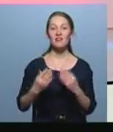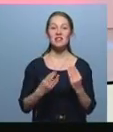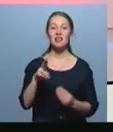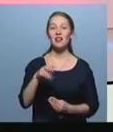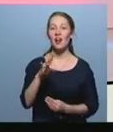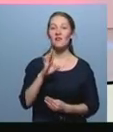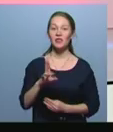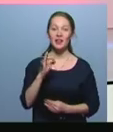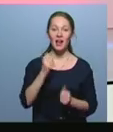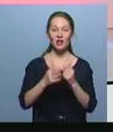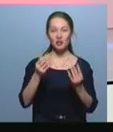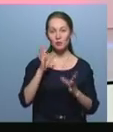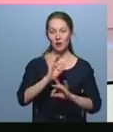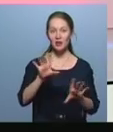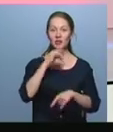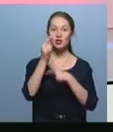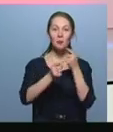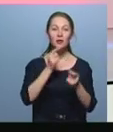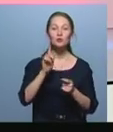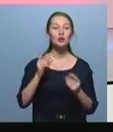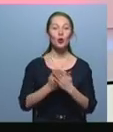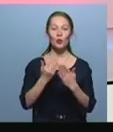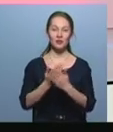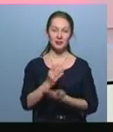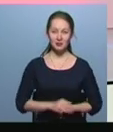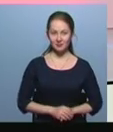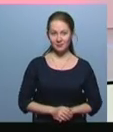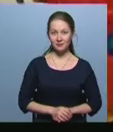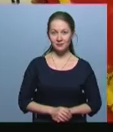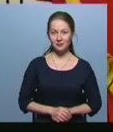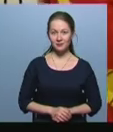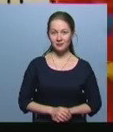день рассказывать о самом интересном. Итак, слово Елене Обуховской.